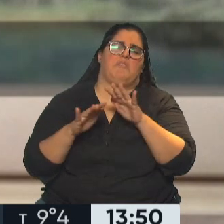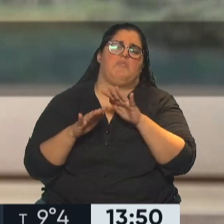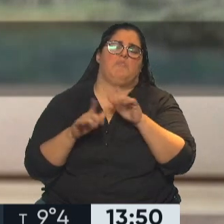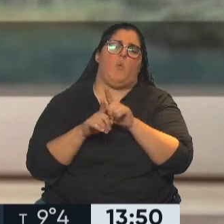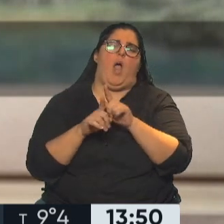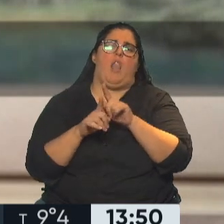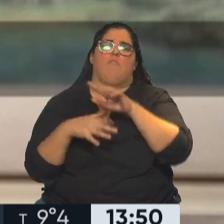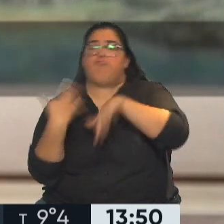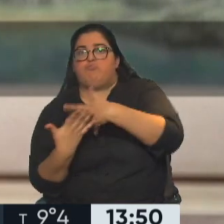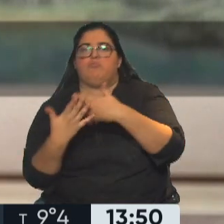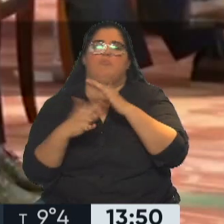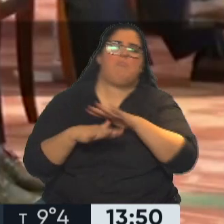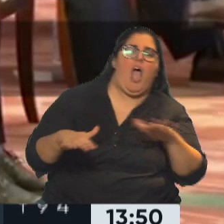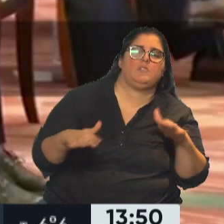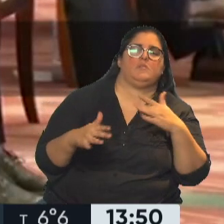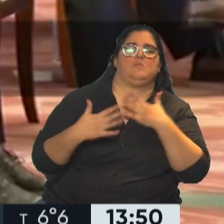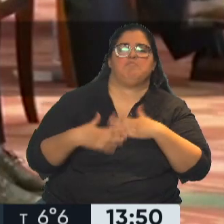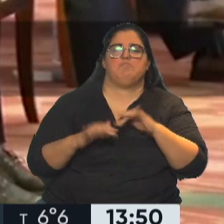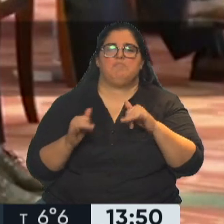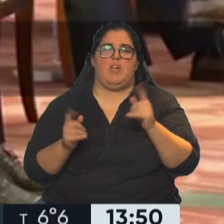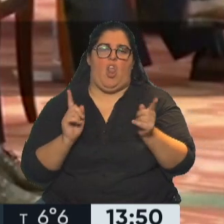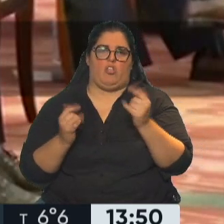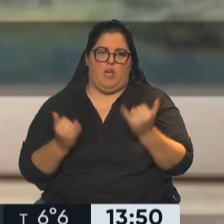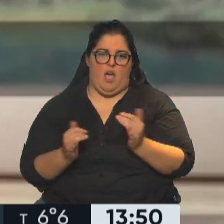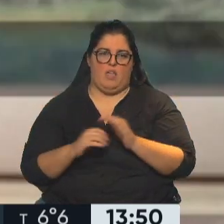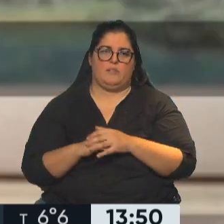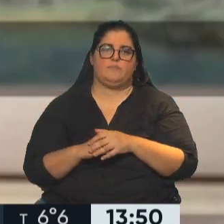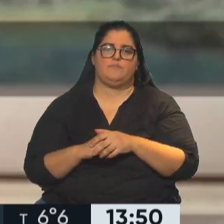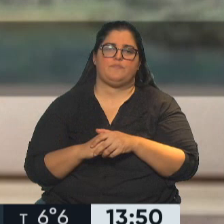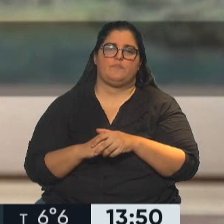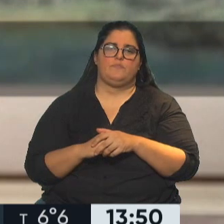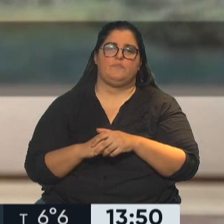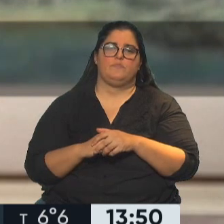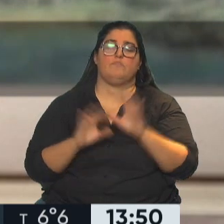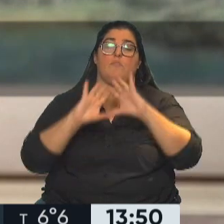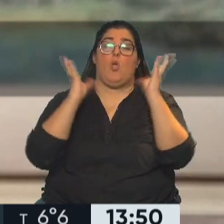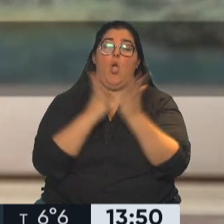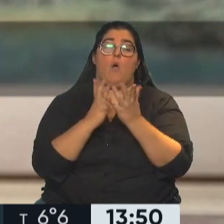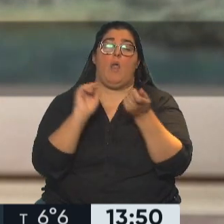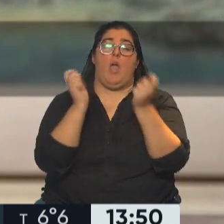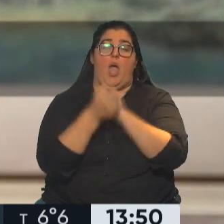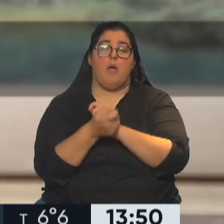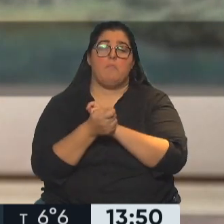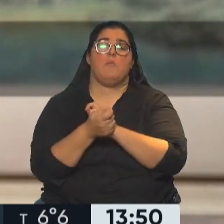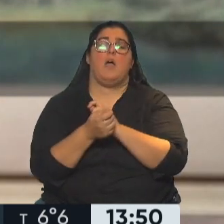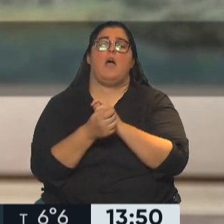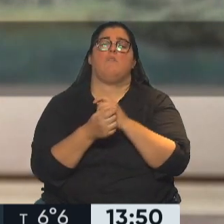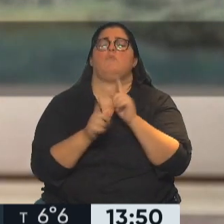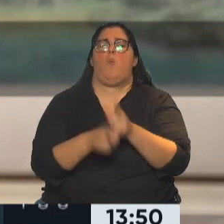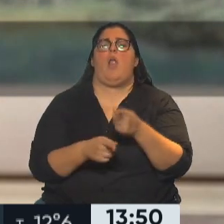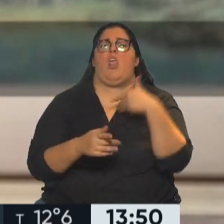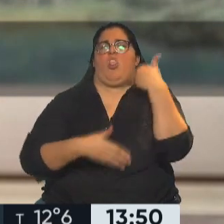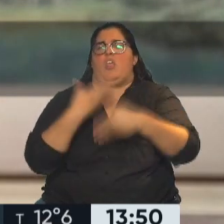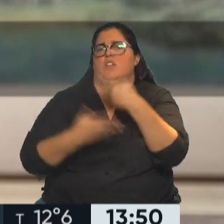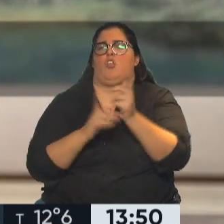Но понимаете, что урегулирование, когда финансовые необходимости, в результате этих не изменится.